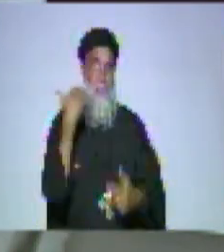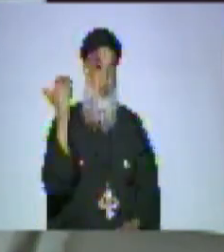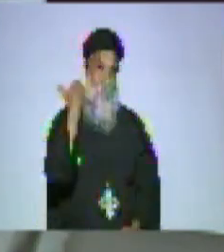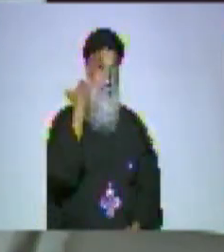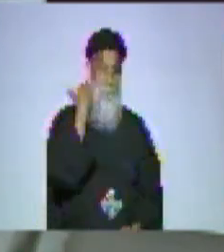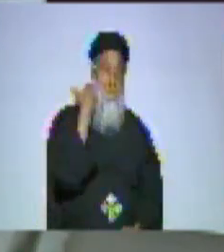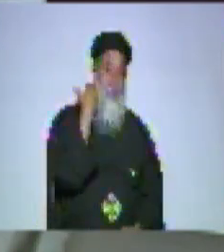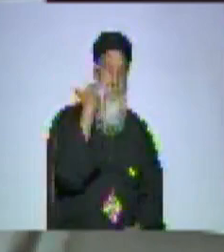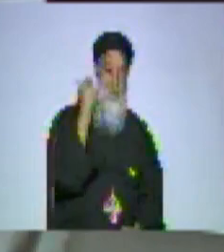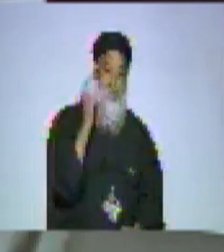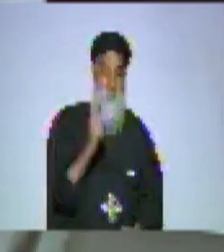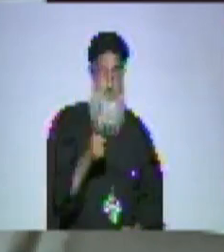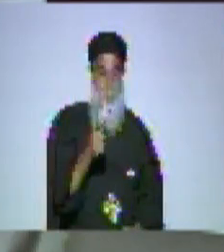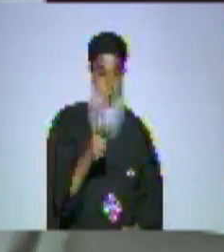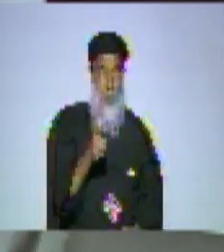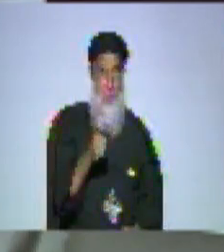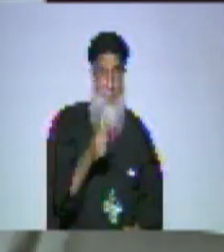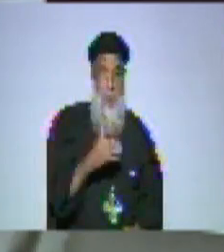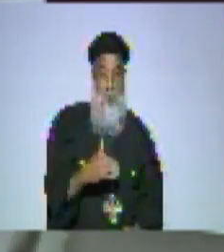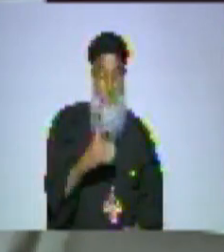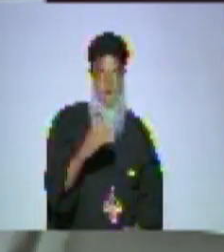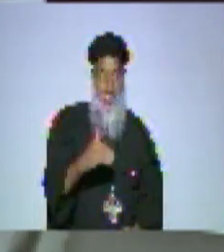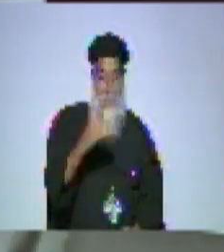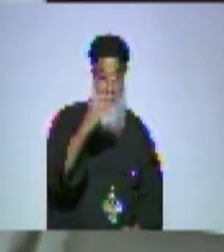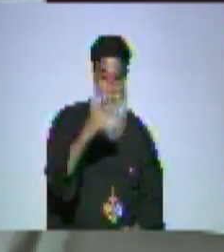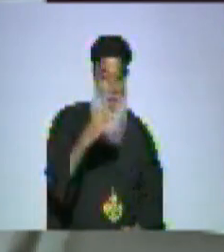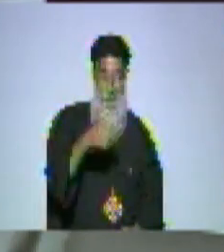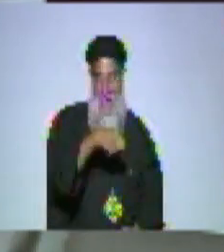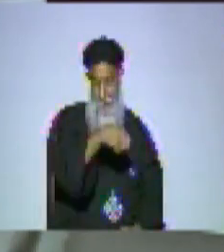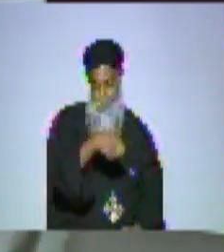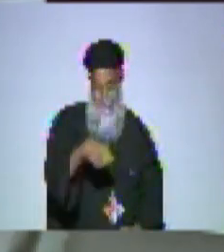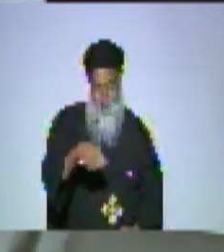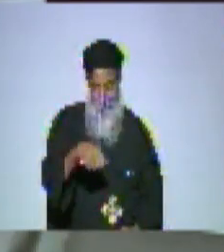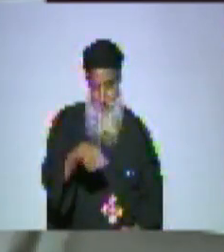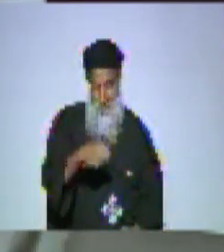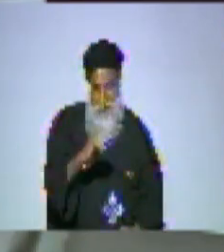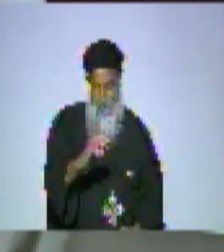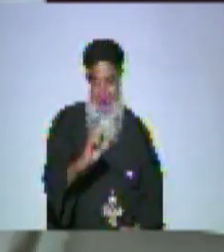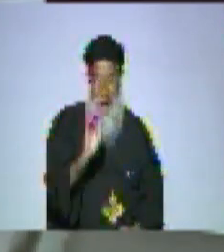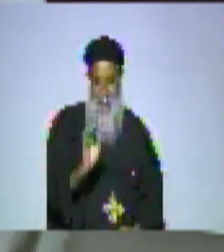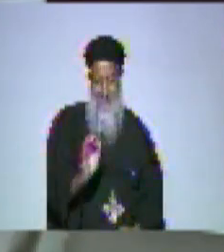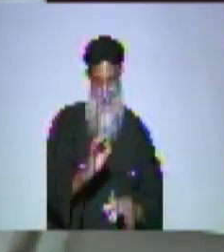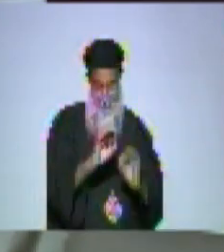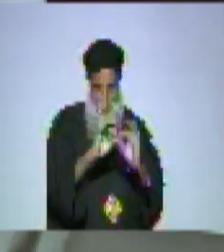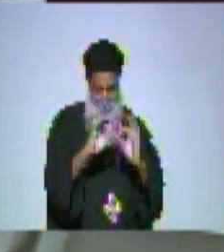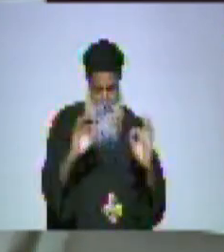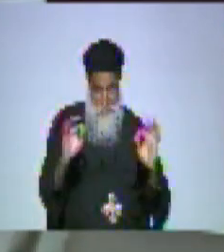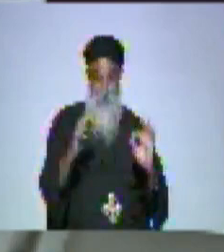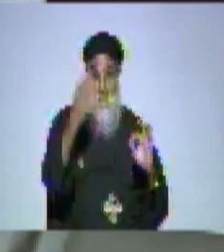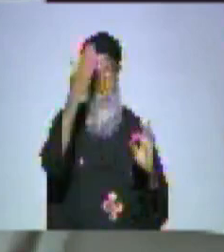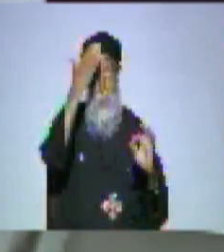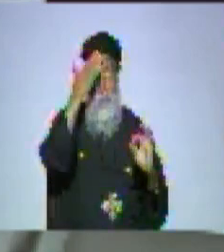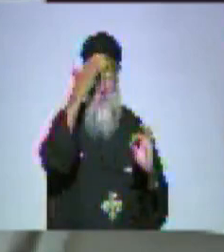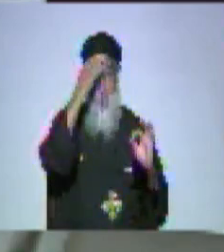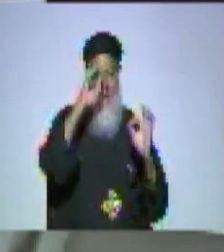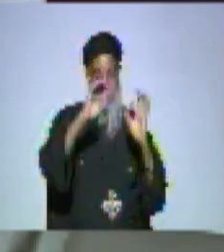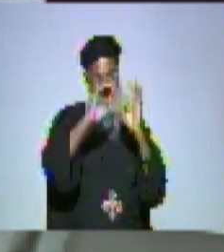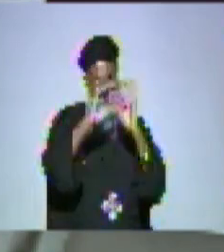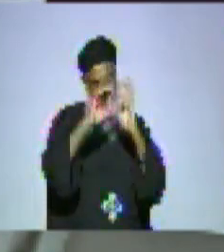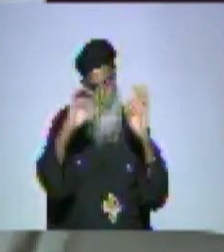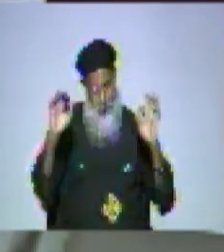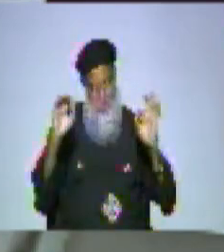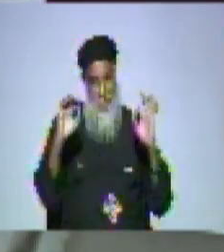الصعيدها كمقدارها كنعمتك يعني من اجل نعمتك ادي الكميه